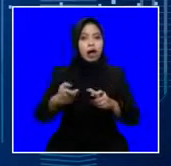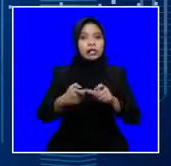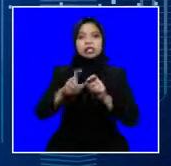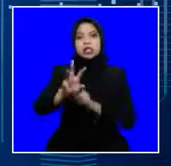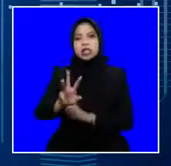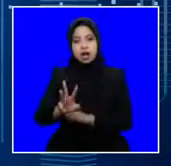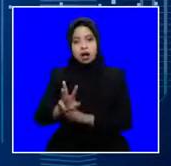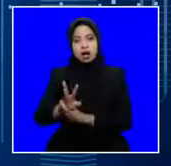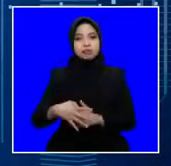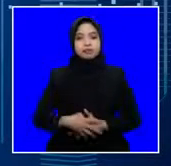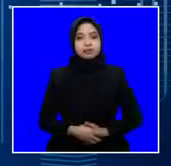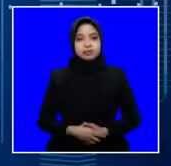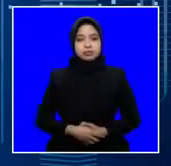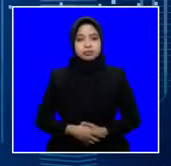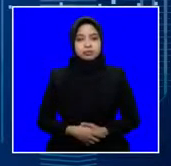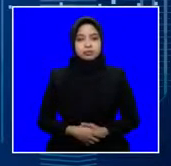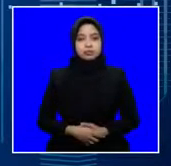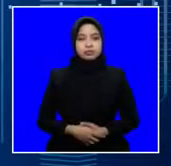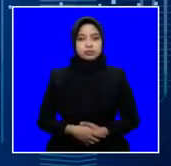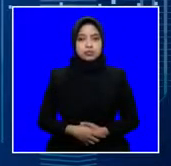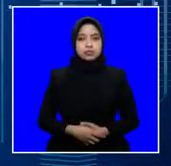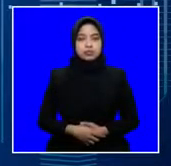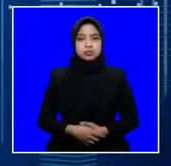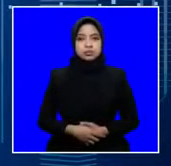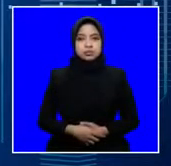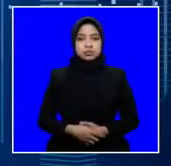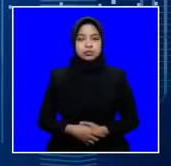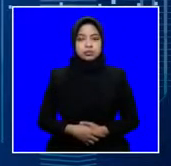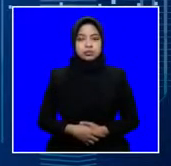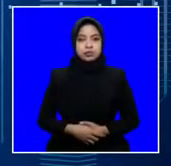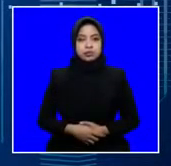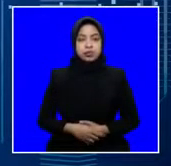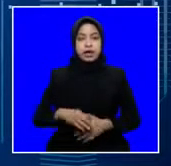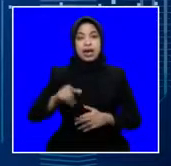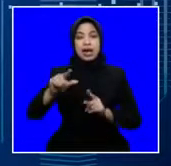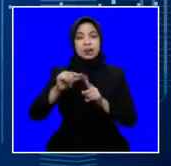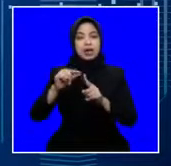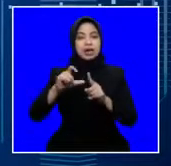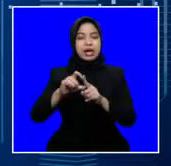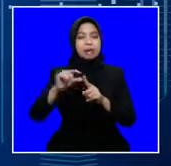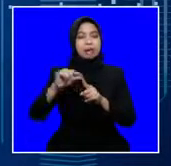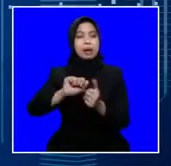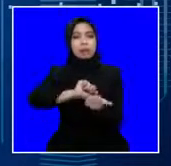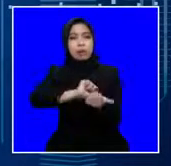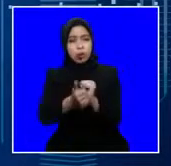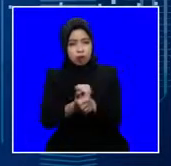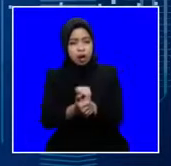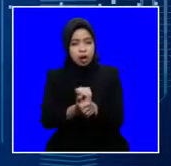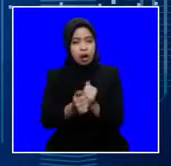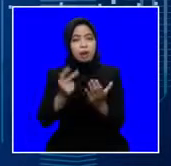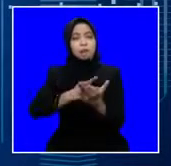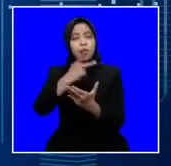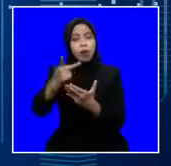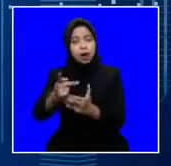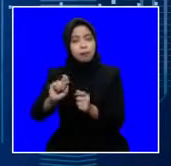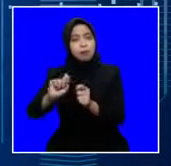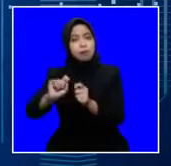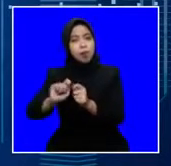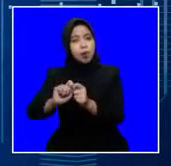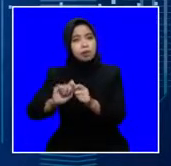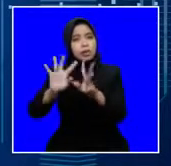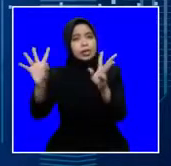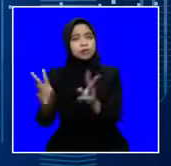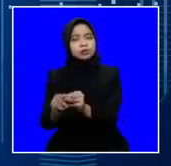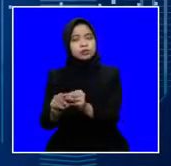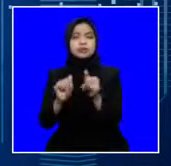S3. Jadinya dengan kita melakukan perubahan dalam LPDP, kita pun juga bisa menjadikan program ini lebih